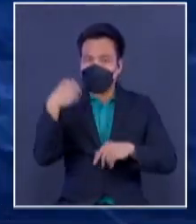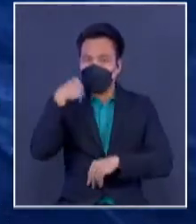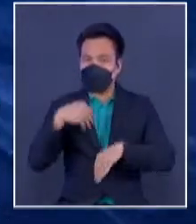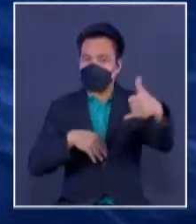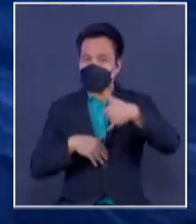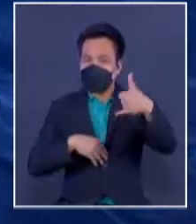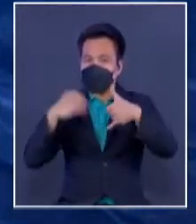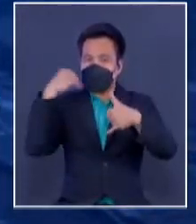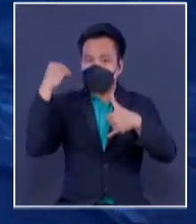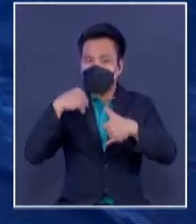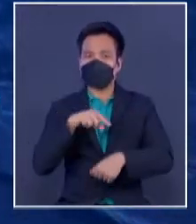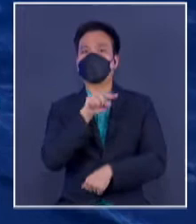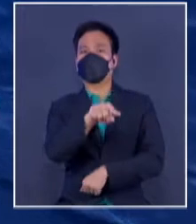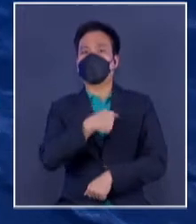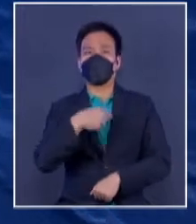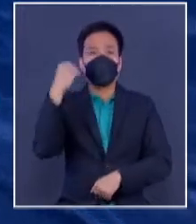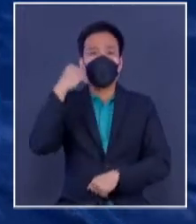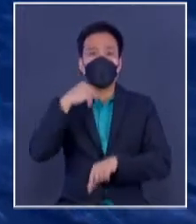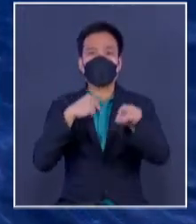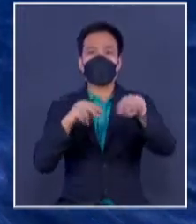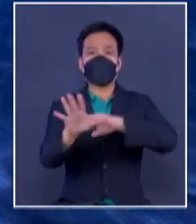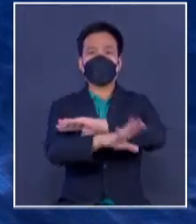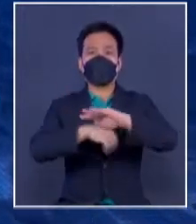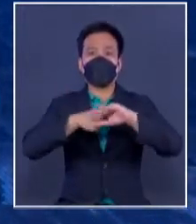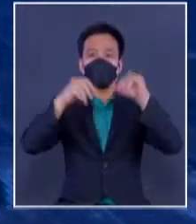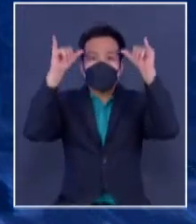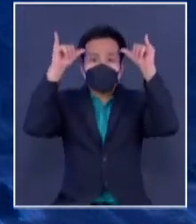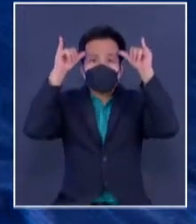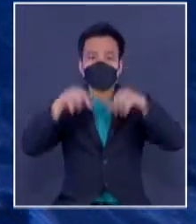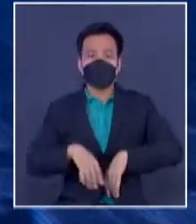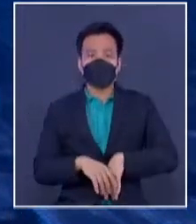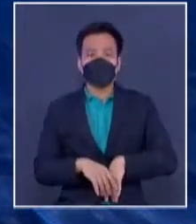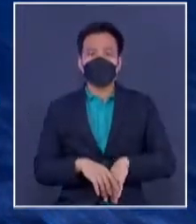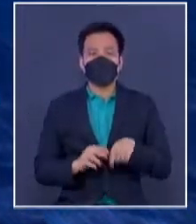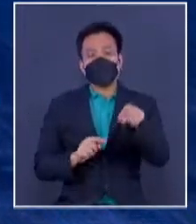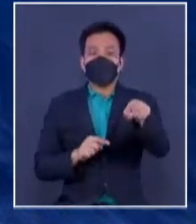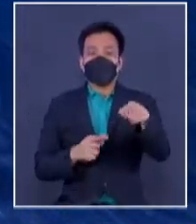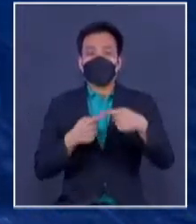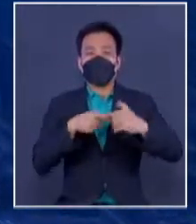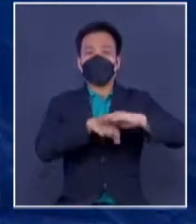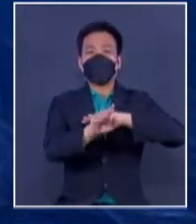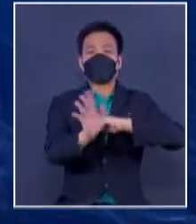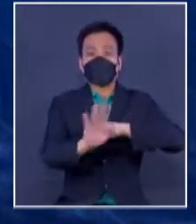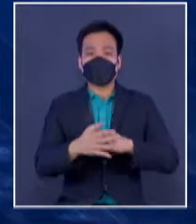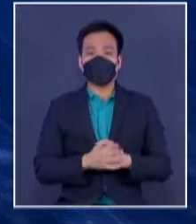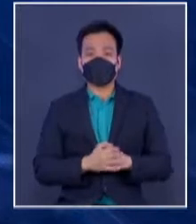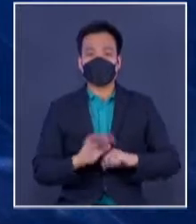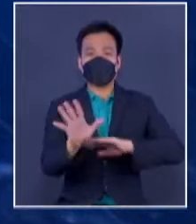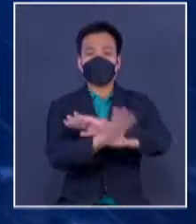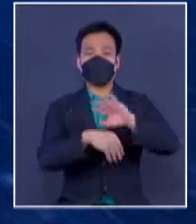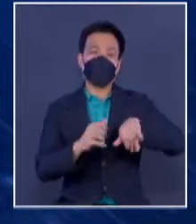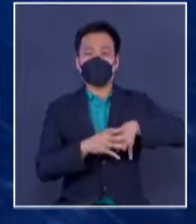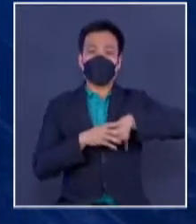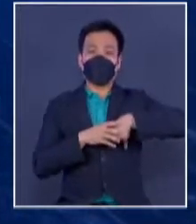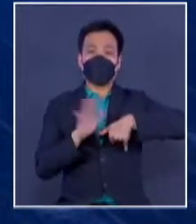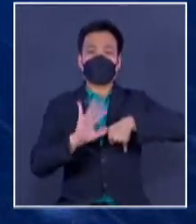นี่ครับบอกมาขโมยหลายรอบแล้วนะคนเนี้ยเป็นขโมยแต่ก็ไม่ได้ไปไหนนะครับเขาไม่ได้ขโมยเอาไปเป็นของตัวเองนะครับ